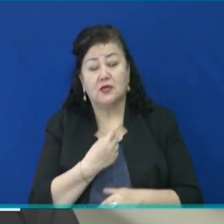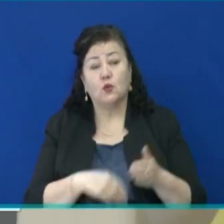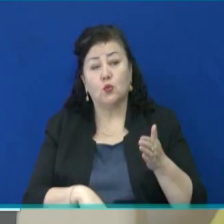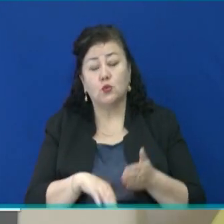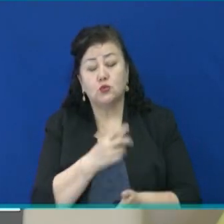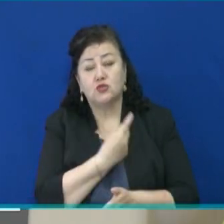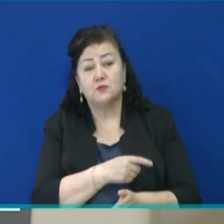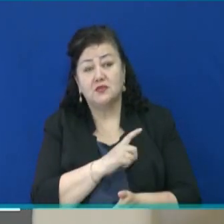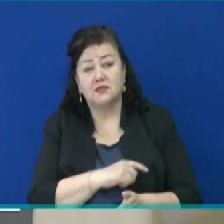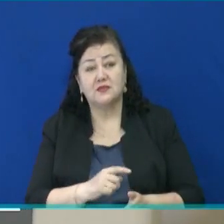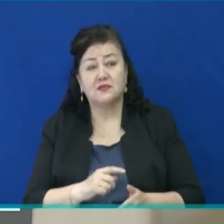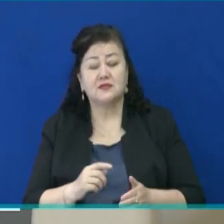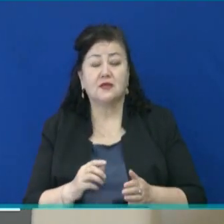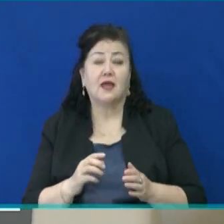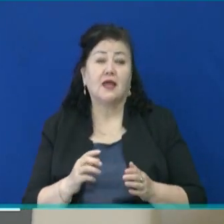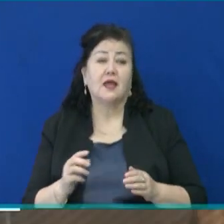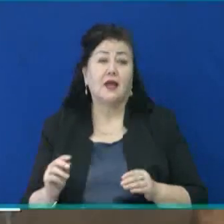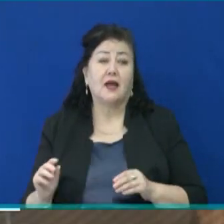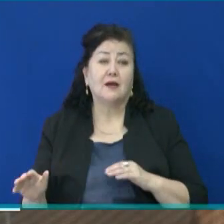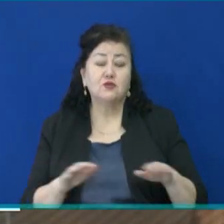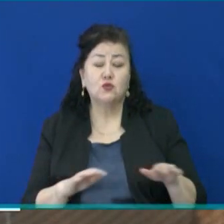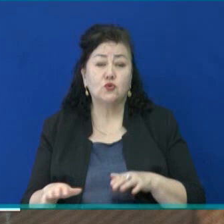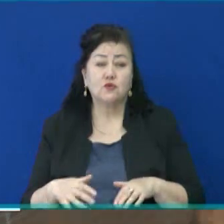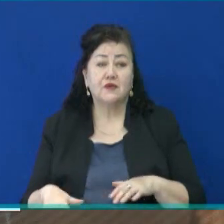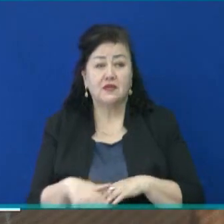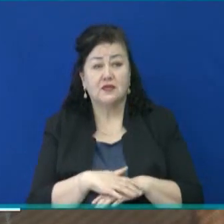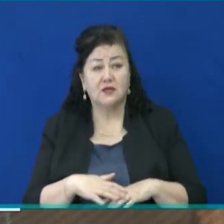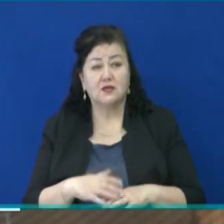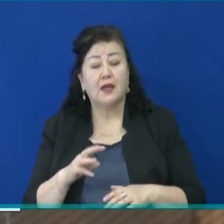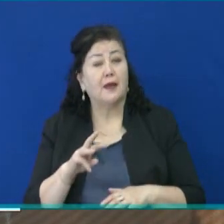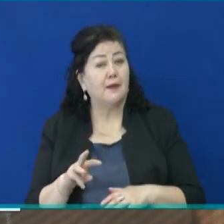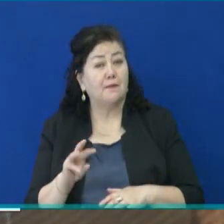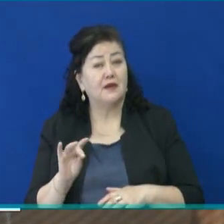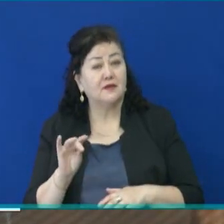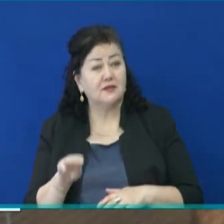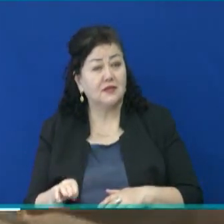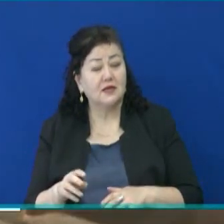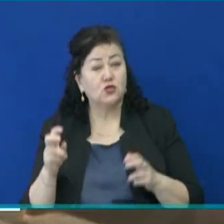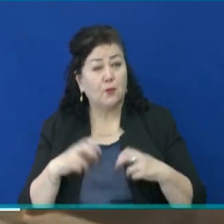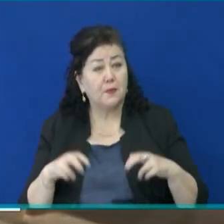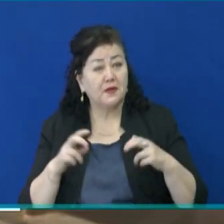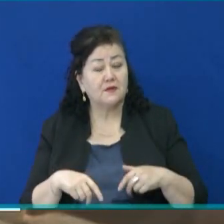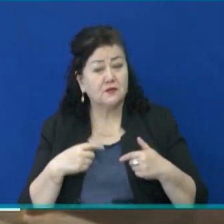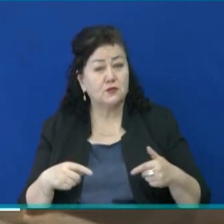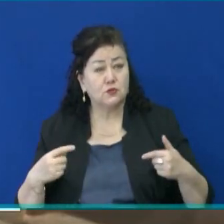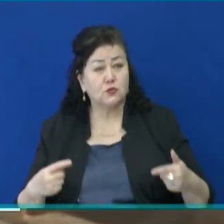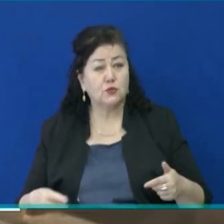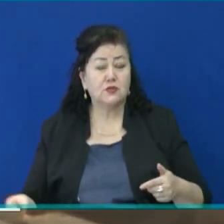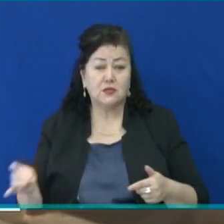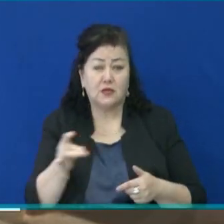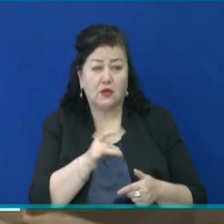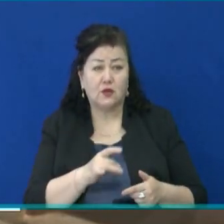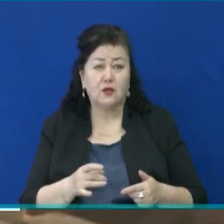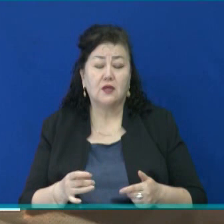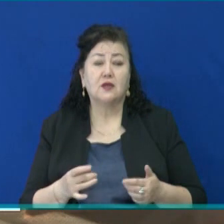жақсартуға ықпал етпек. Балалар денсаулығына қатысты өңірде МРТ аппаратының жоқтығынан тұрғындар балаларын тексерту үшін өзге аймақтарға сабылатын.